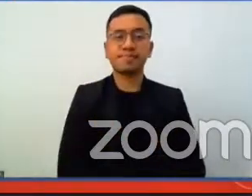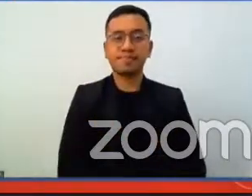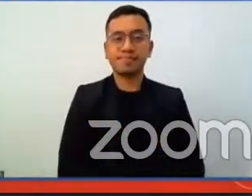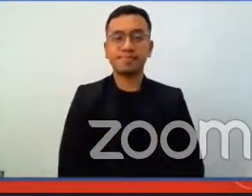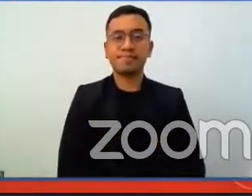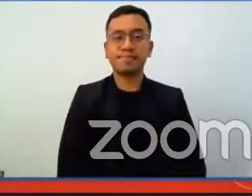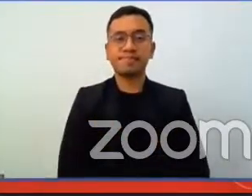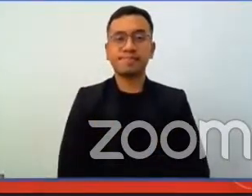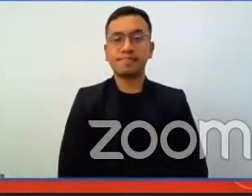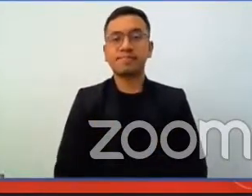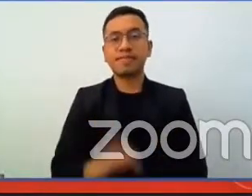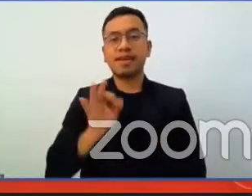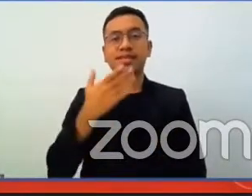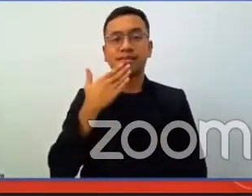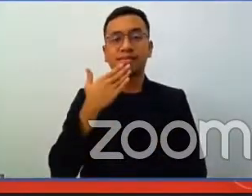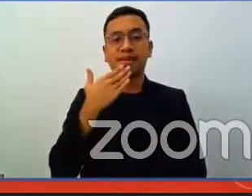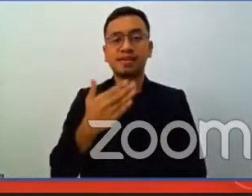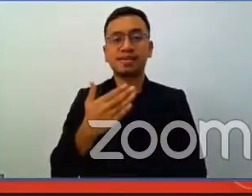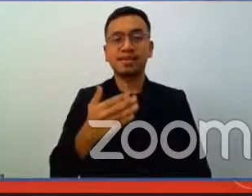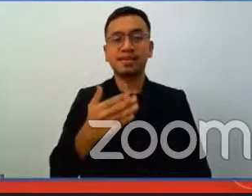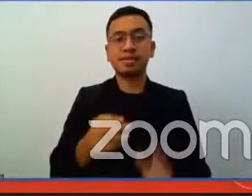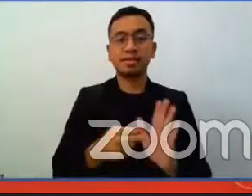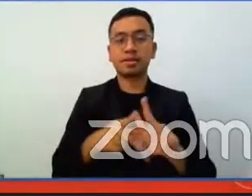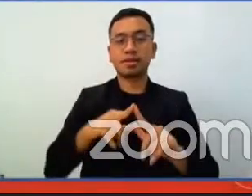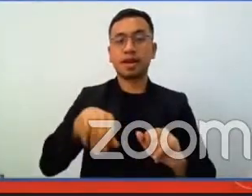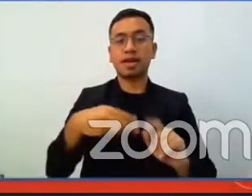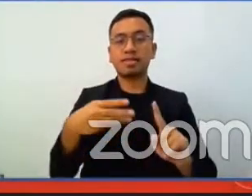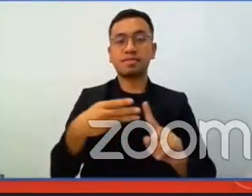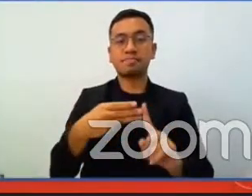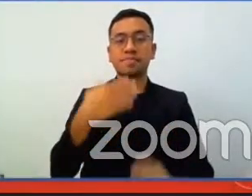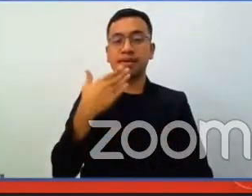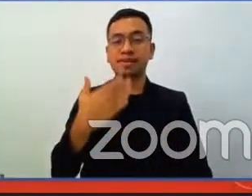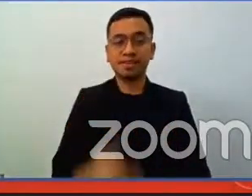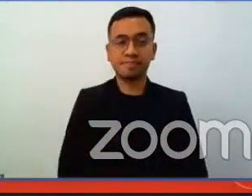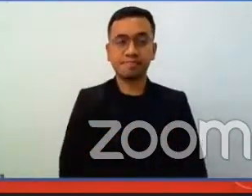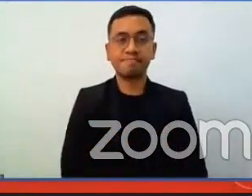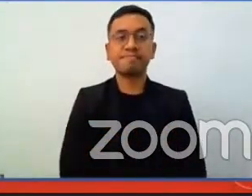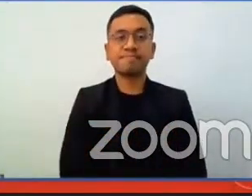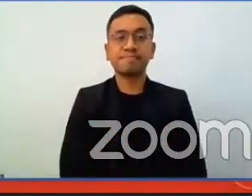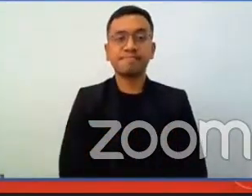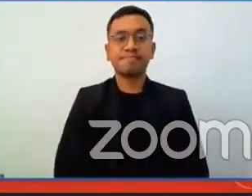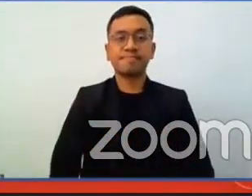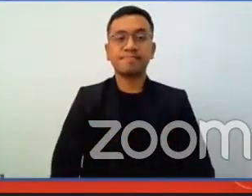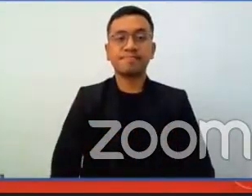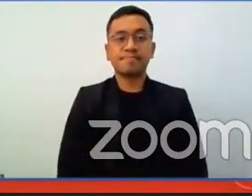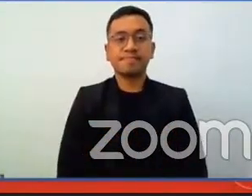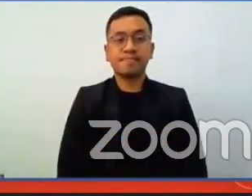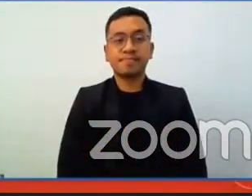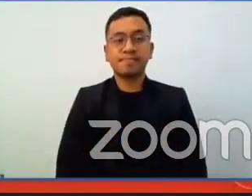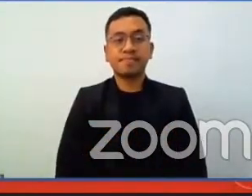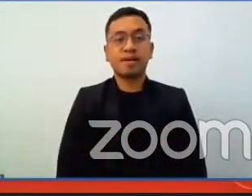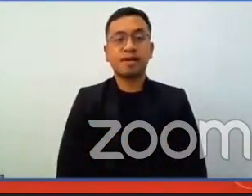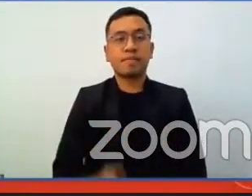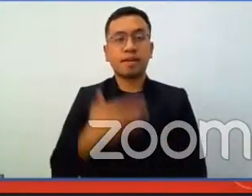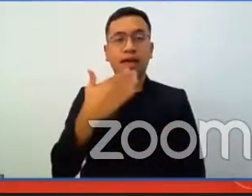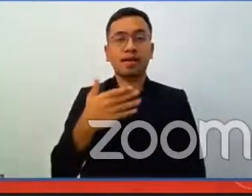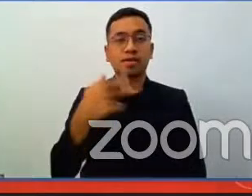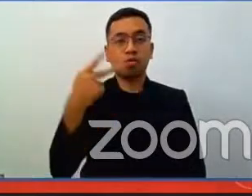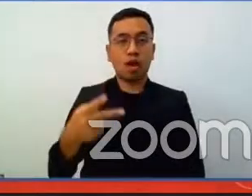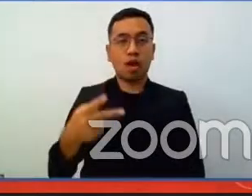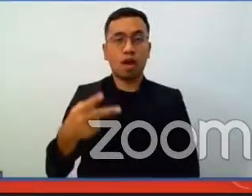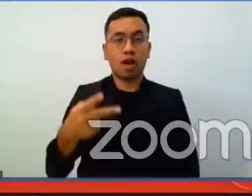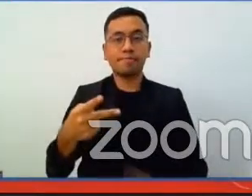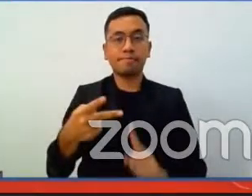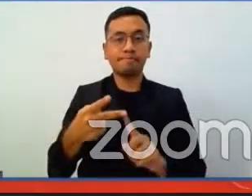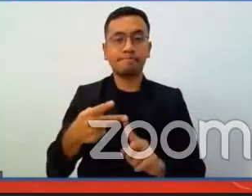Baik, terima kasih Pak Najib. Mungkin sudah ini ya, jelas ya Pak Zulfikar. Selanjutnya nih ada pertanyaan kedua, Pak.